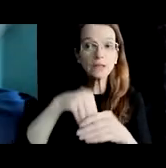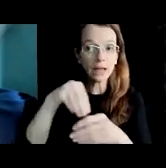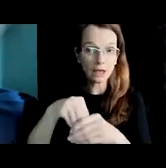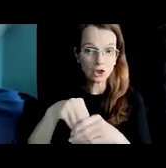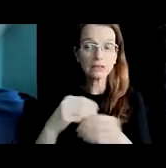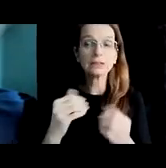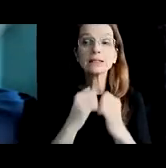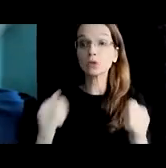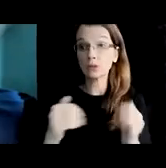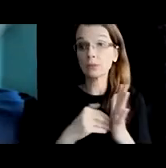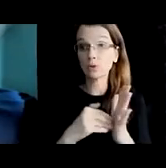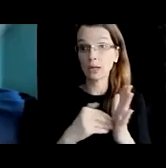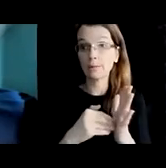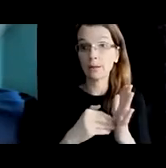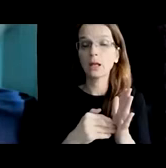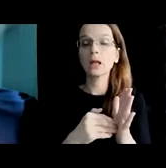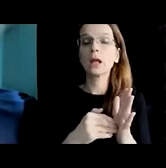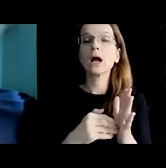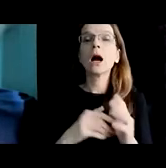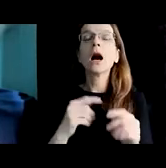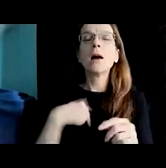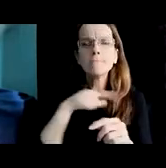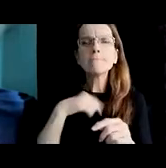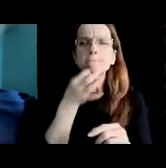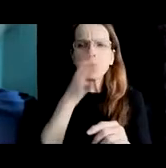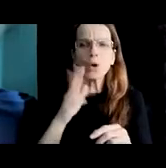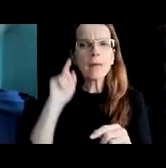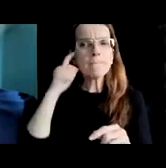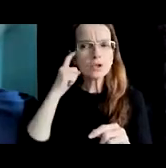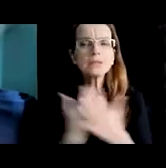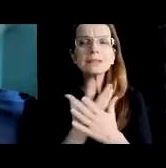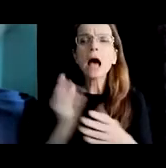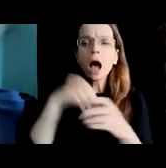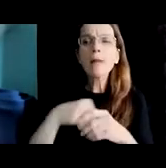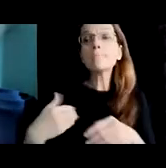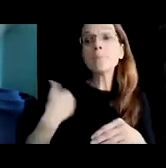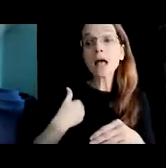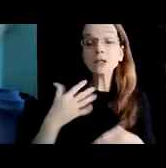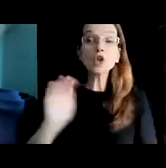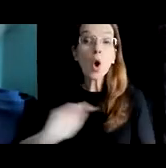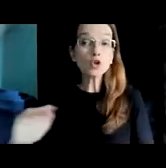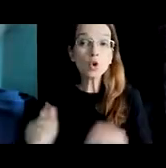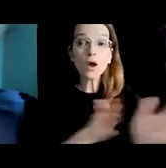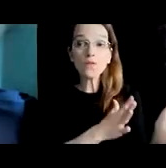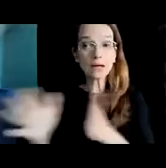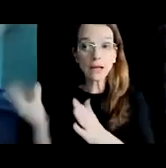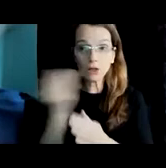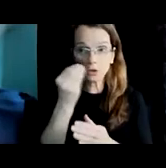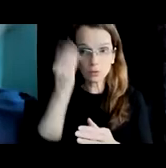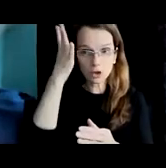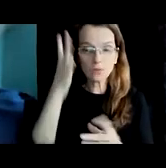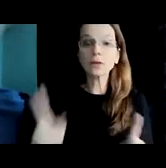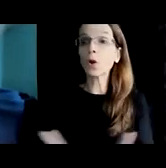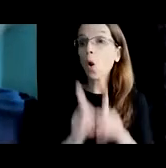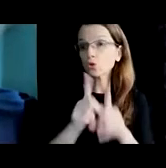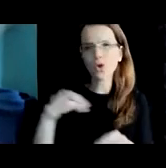izobražujejo. Ugotovili smo, da je pri nas bolje poskrbljeno za inkluzijo otrok in mladine v redno izobraževanje, kot pa v izobraževanje